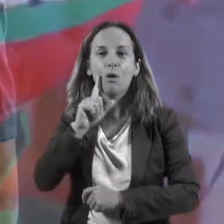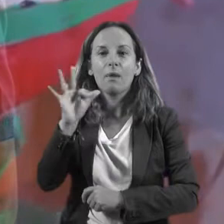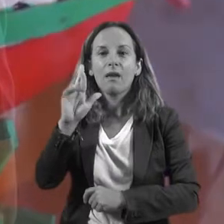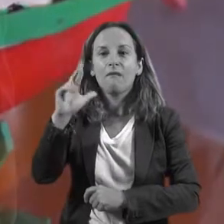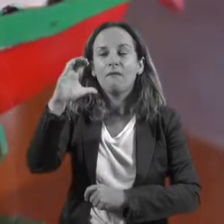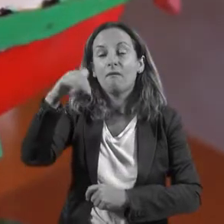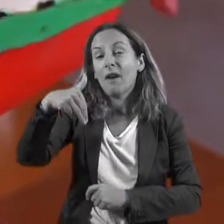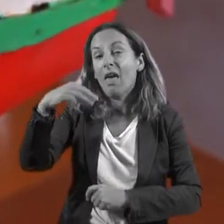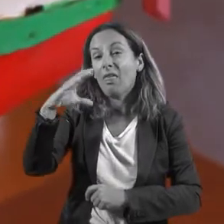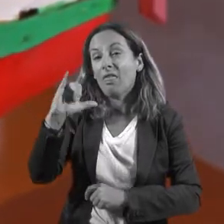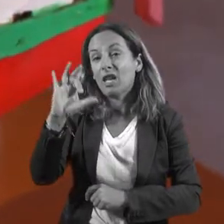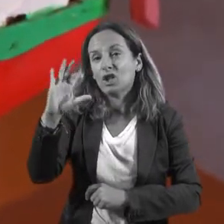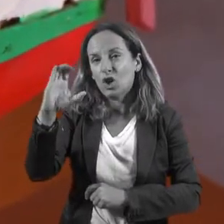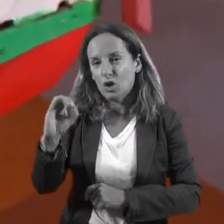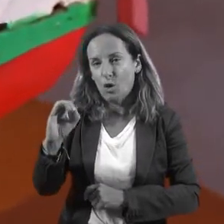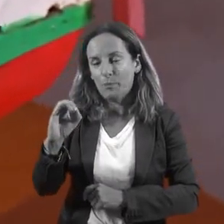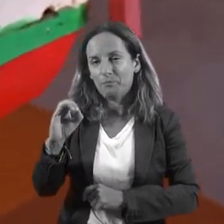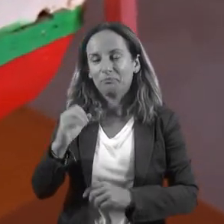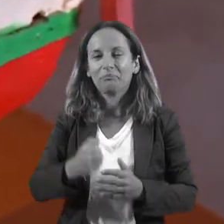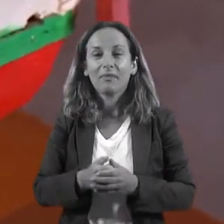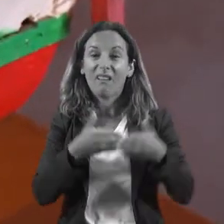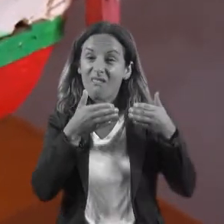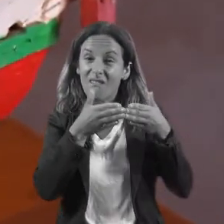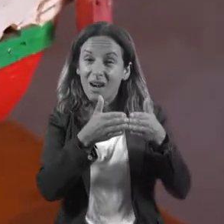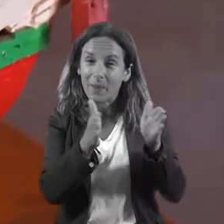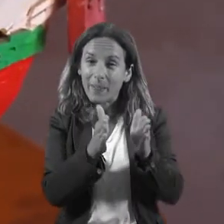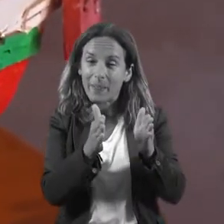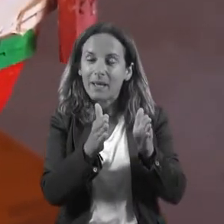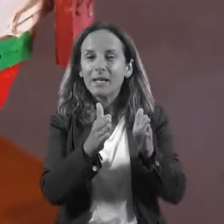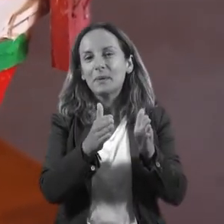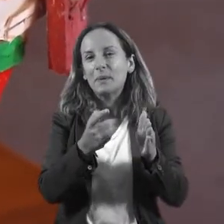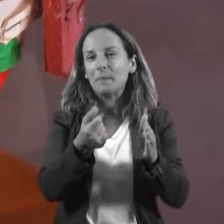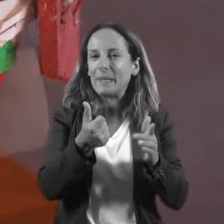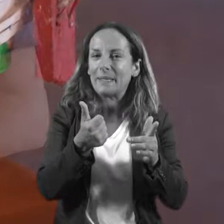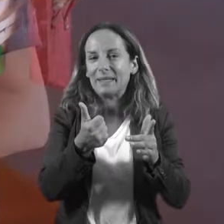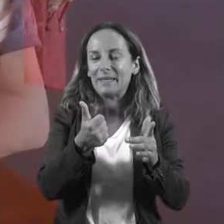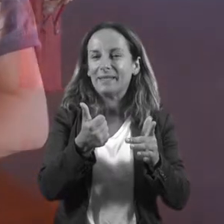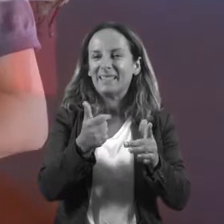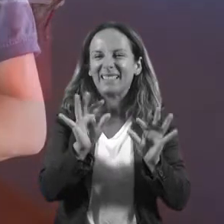de construcció. És un poc naïf, però és una meravella. És a dir, jo m'encanta